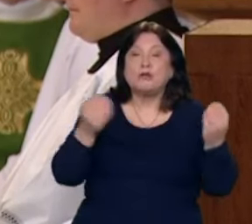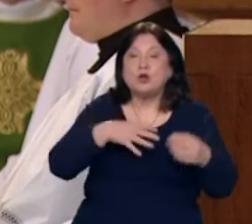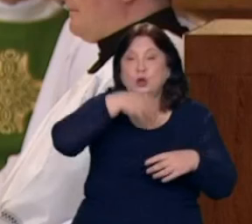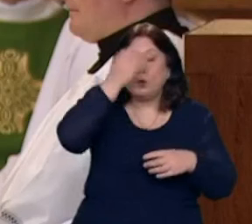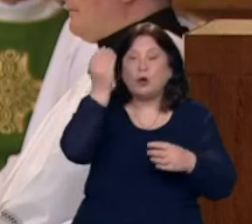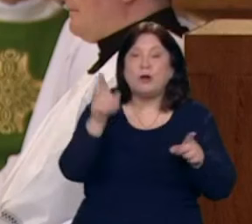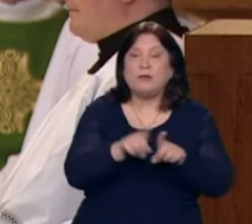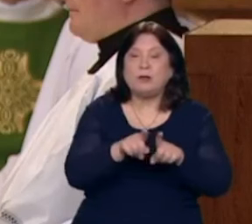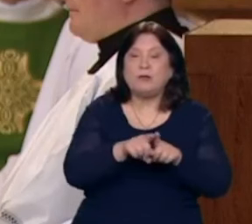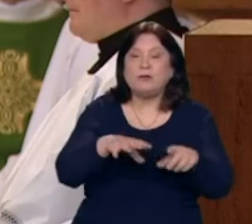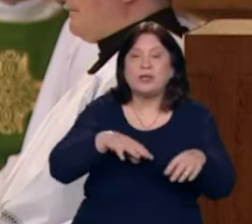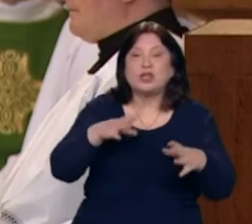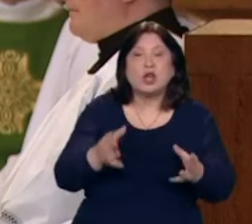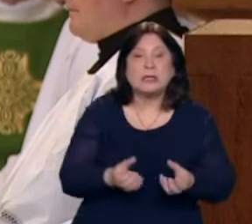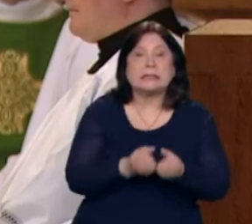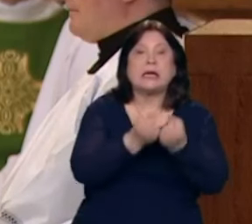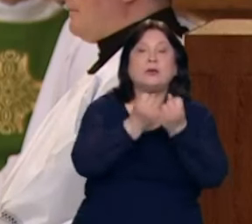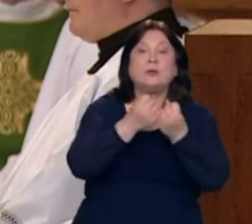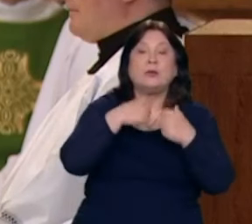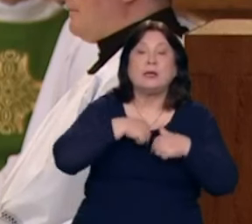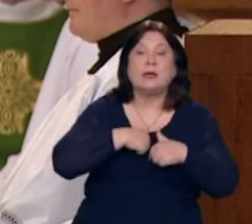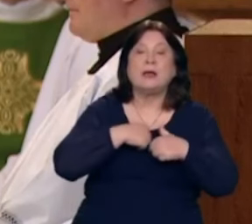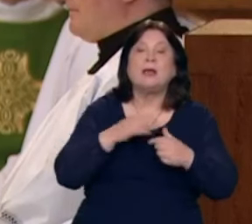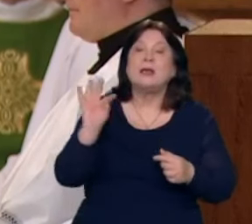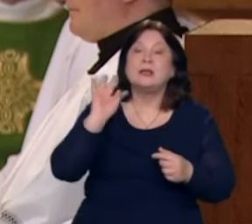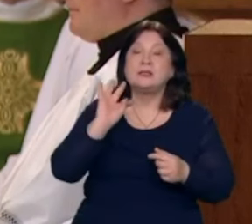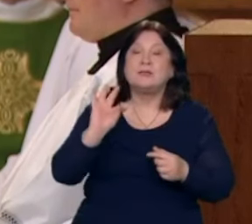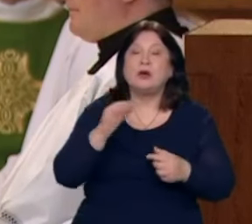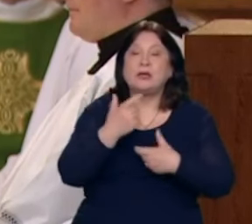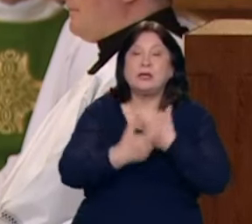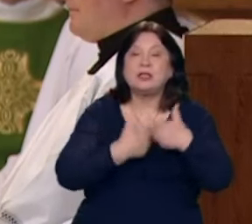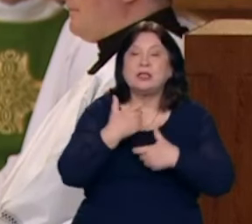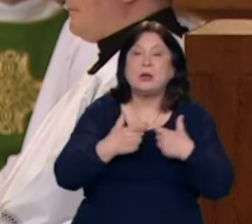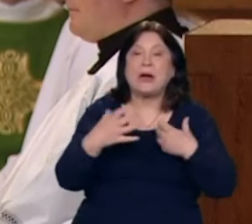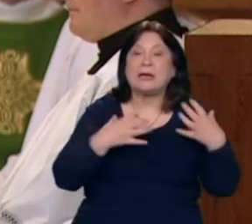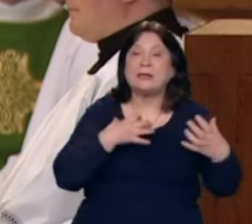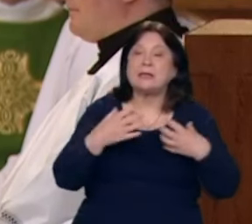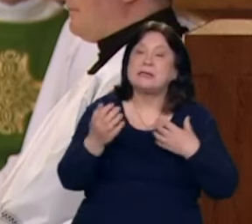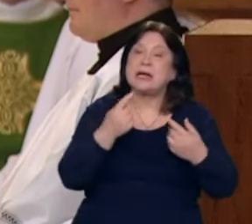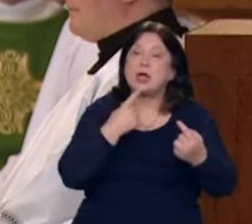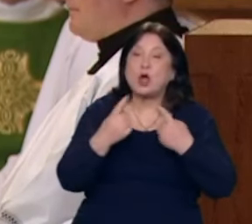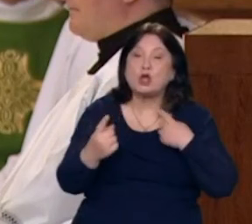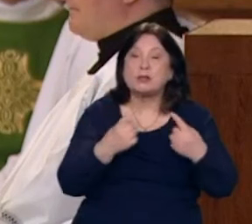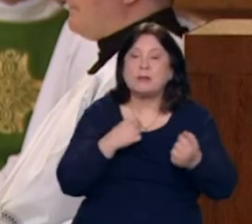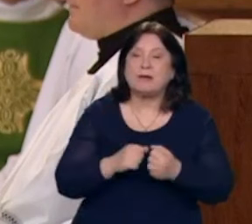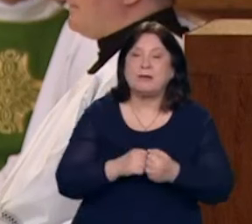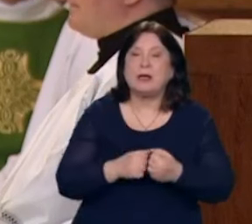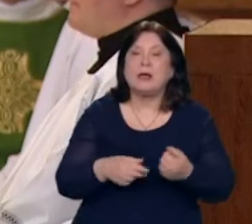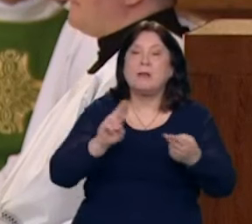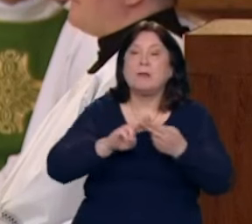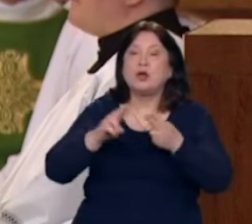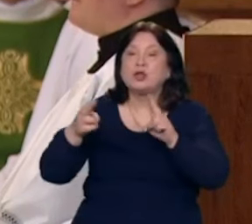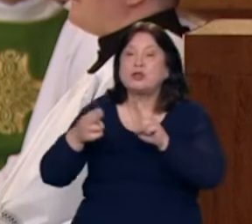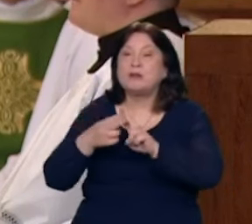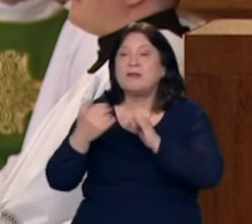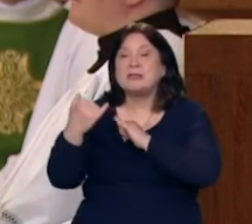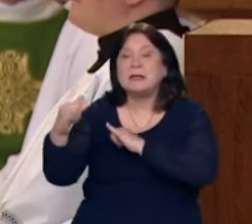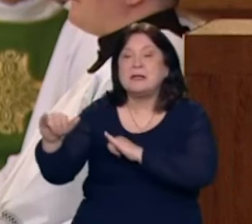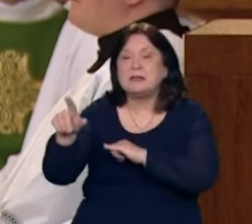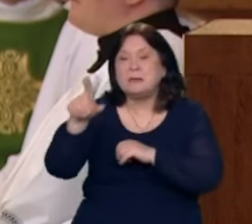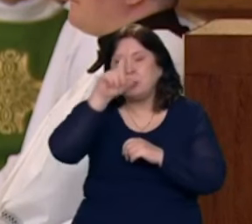duchowego poprzez swoje dzieła artysta rozmawia i porozumiewa się z